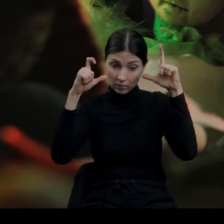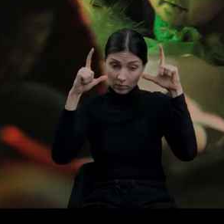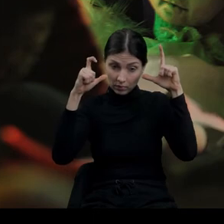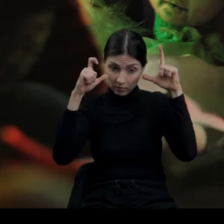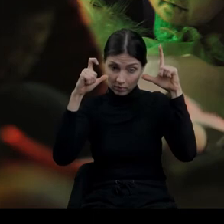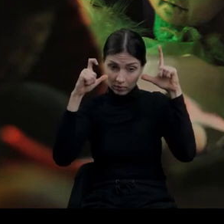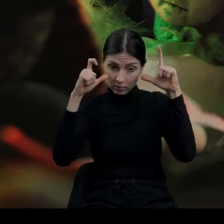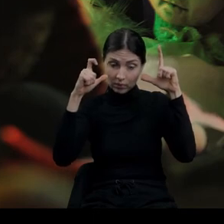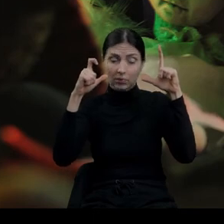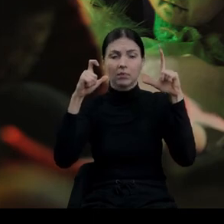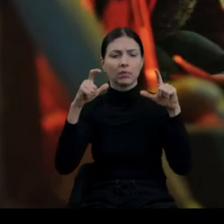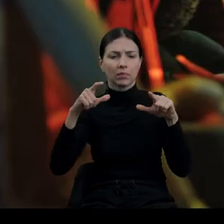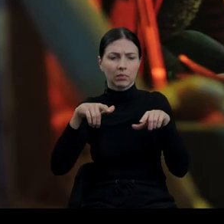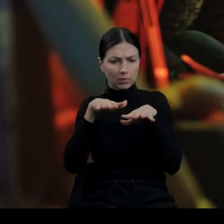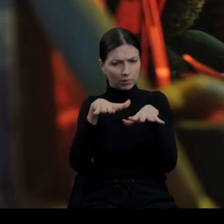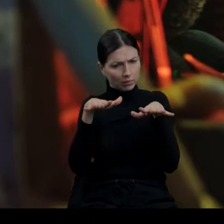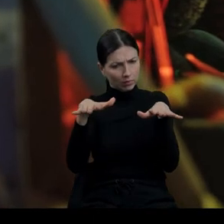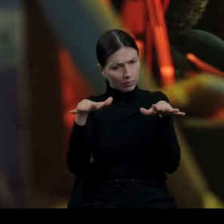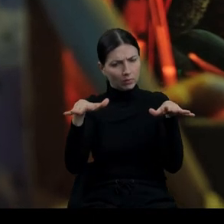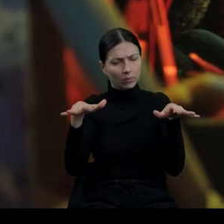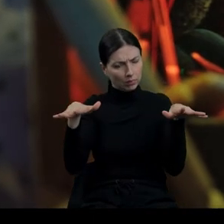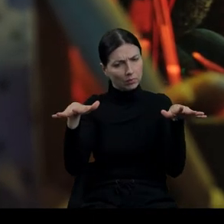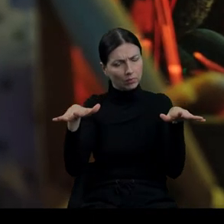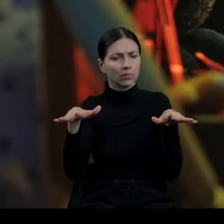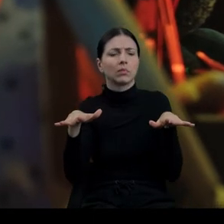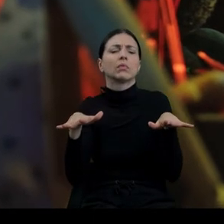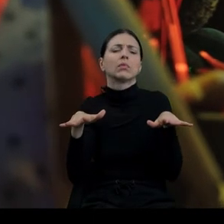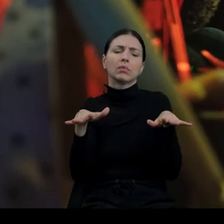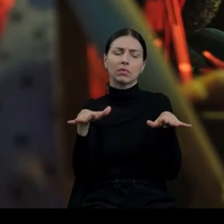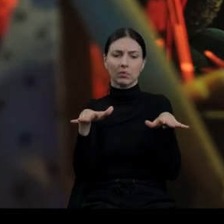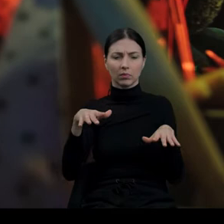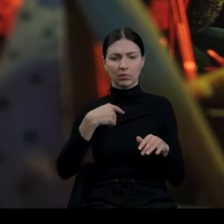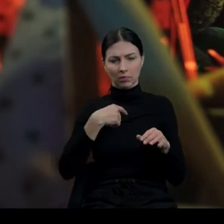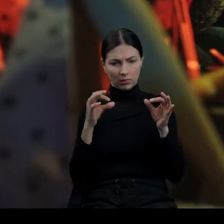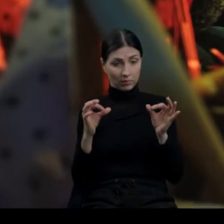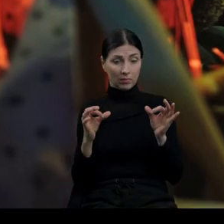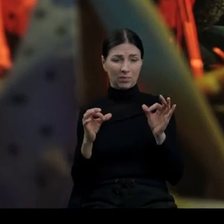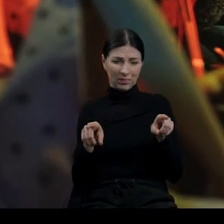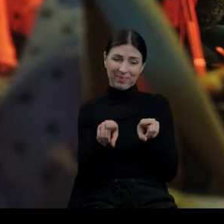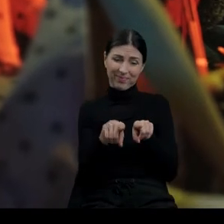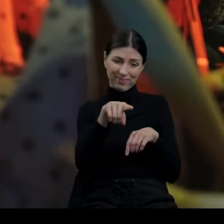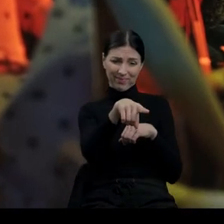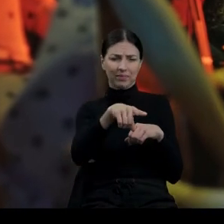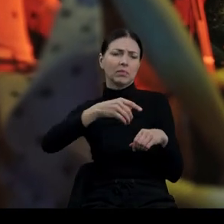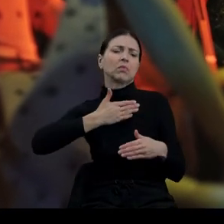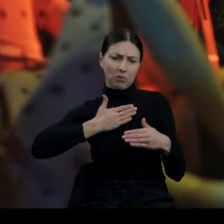jest fotografia. I z tą fotografią jestem cały czas. W sensie, że jest to rzeczywiście